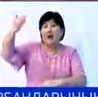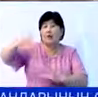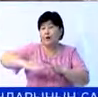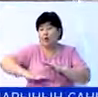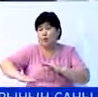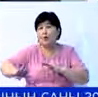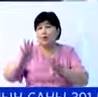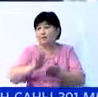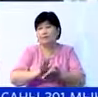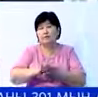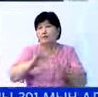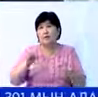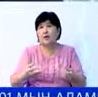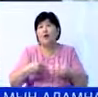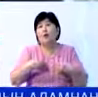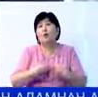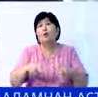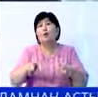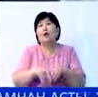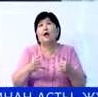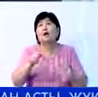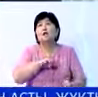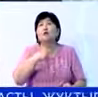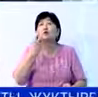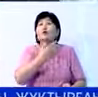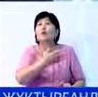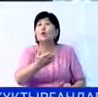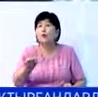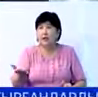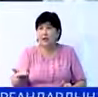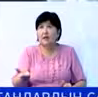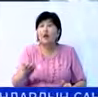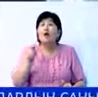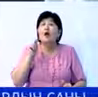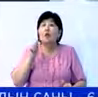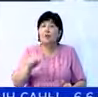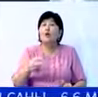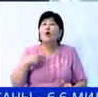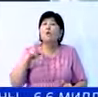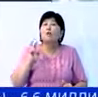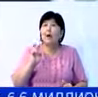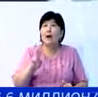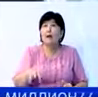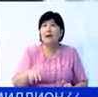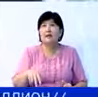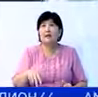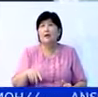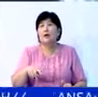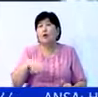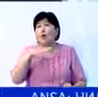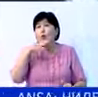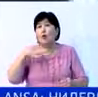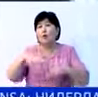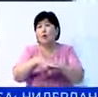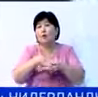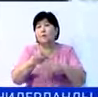шаң басқан. Өкінішке орай, қазір өздеріңіз көріп отырғандай, мына барған, мына көп шоғырылған